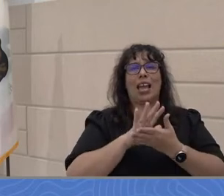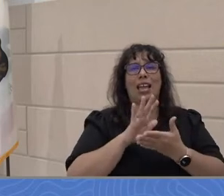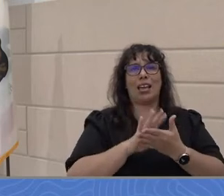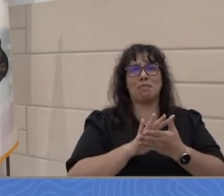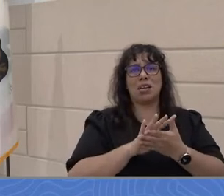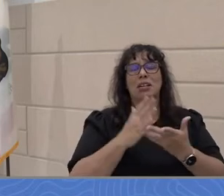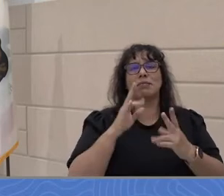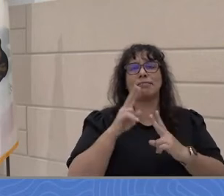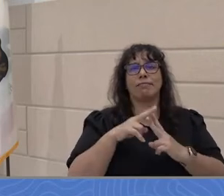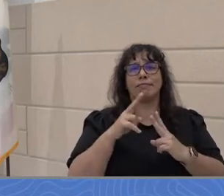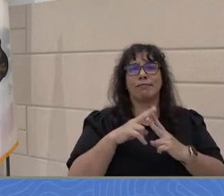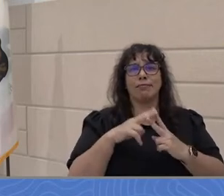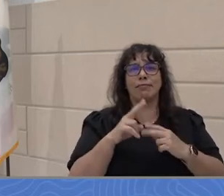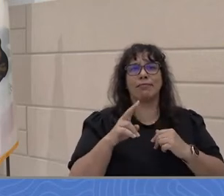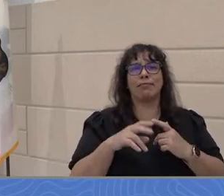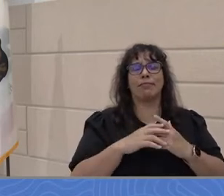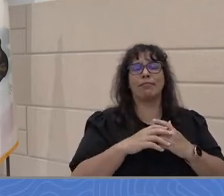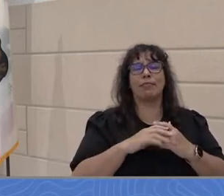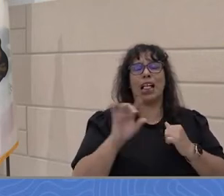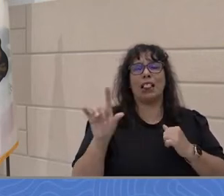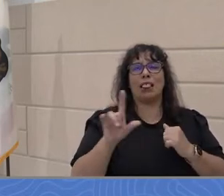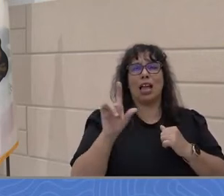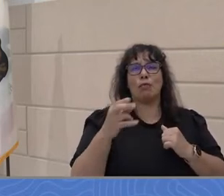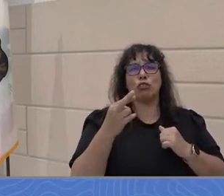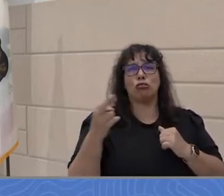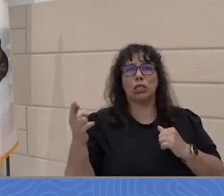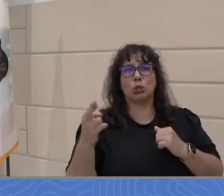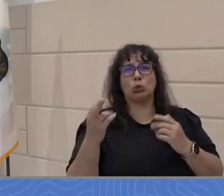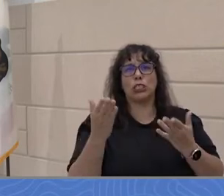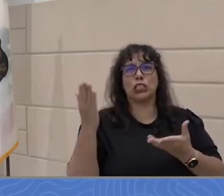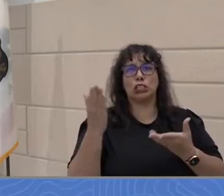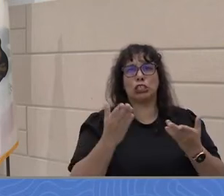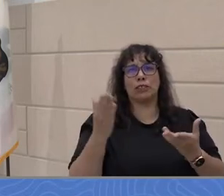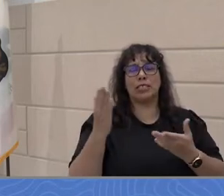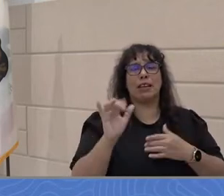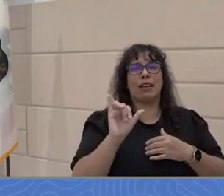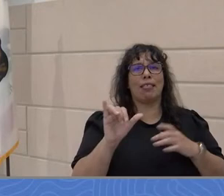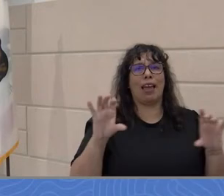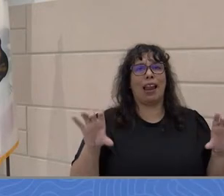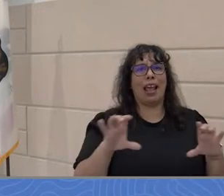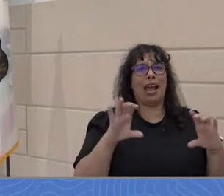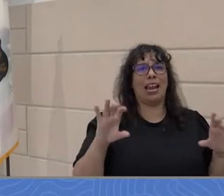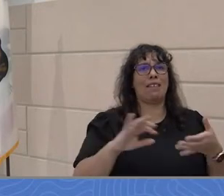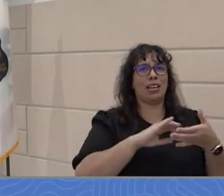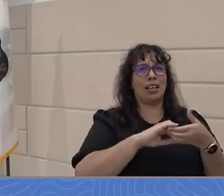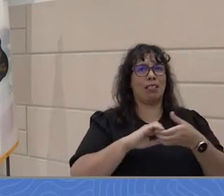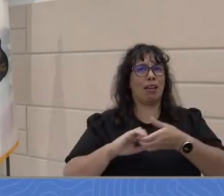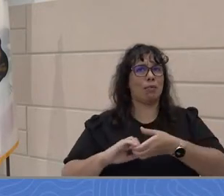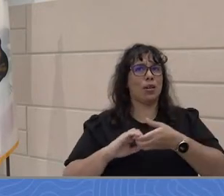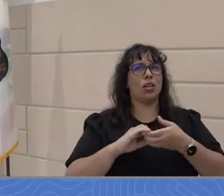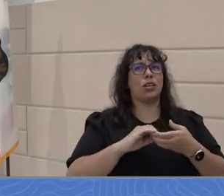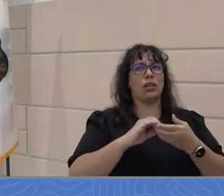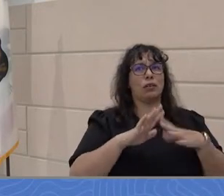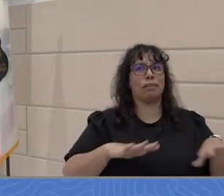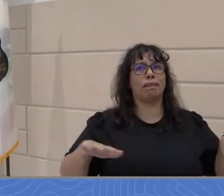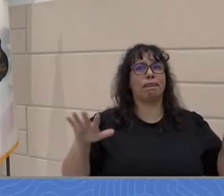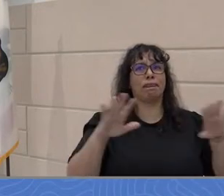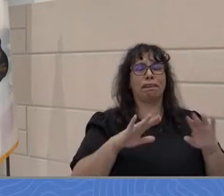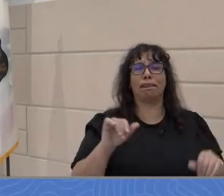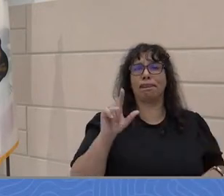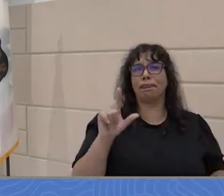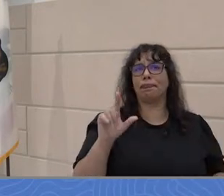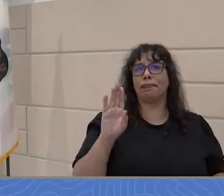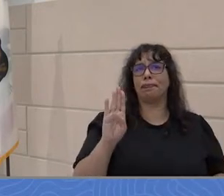សូមអរគុណដោយបានទុកឱកាសឲ្យគ្រូបណ្ឡារៈបានទទួលជាធនធាននិងបំពេញកិច្ចការជាមួយអ្នកផ្សេងផ្សេង